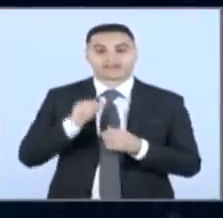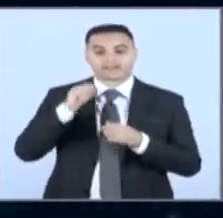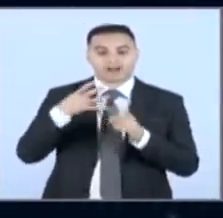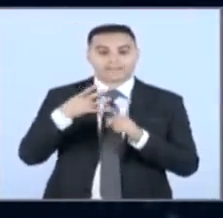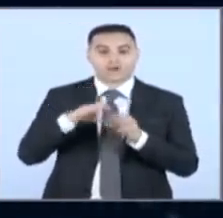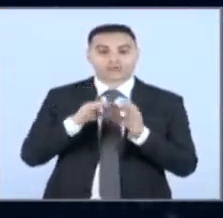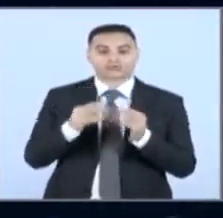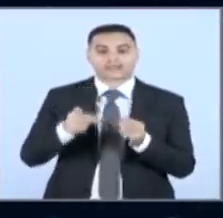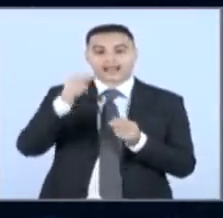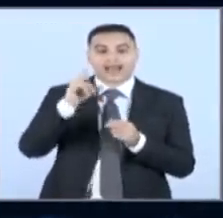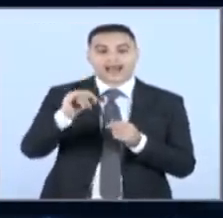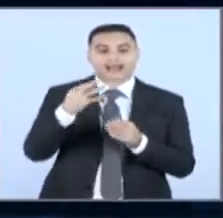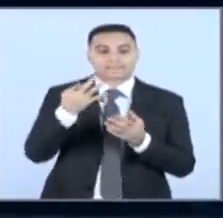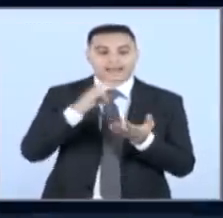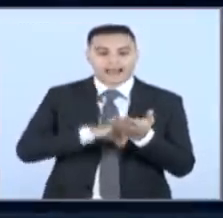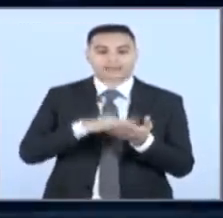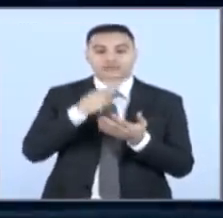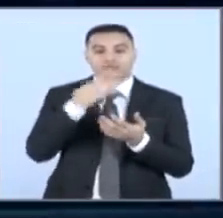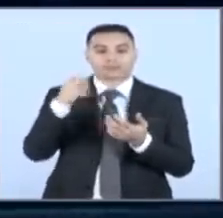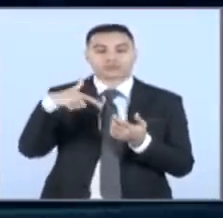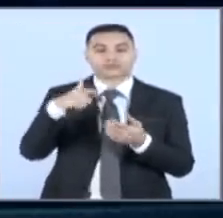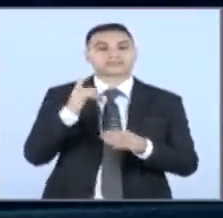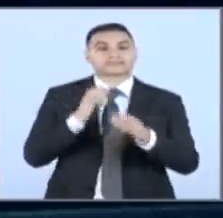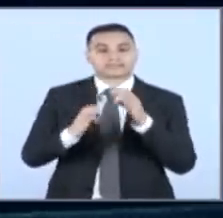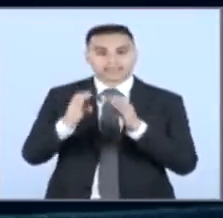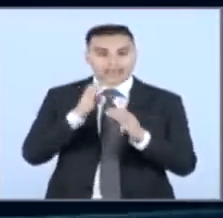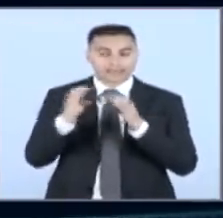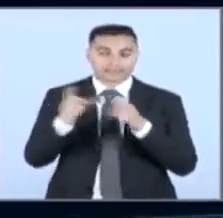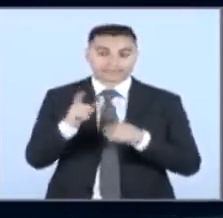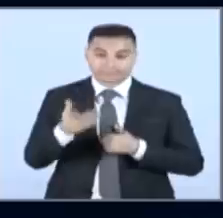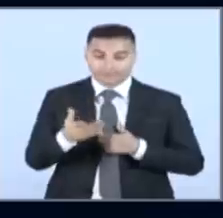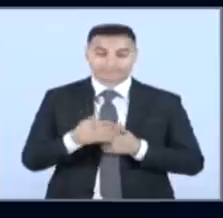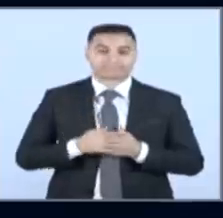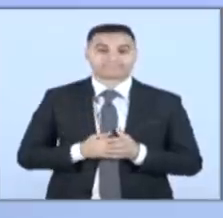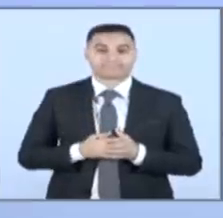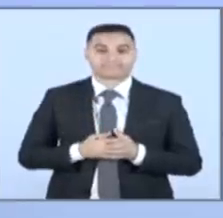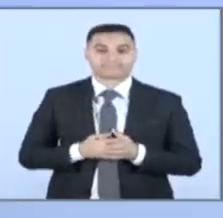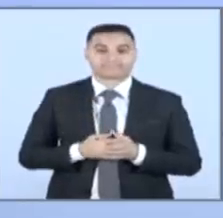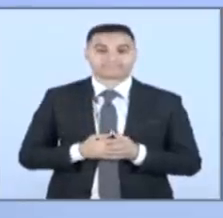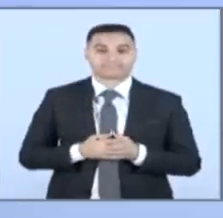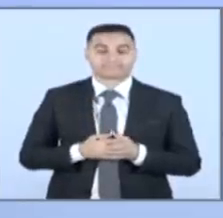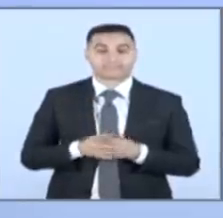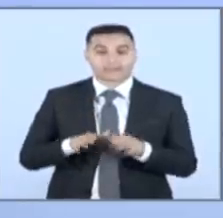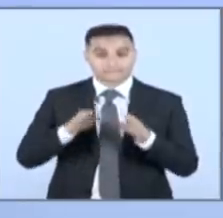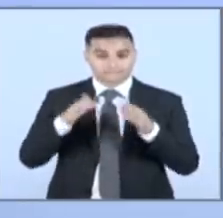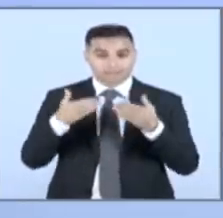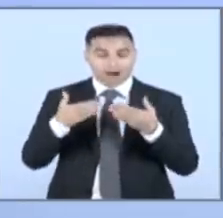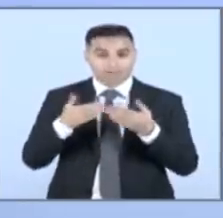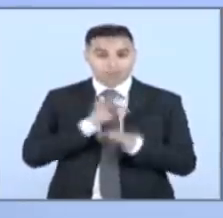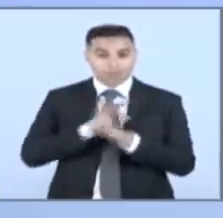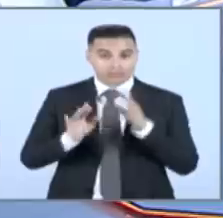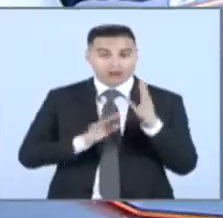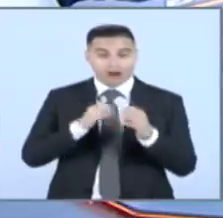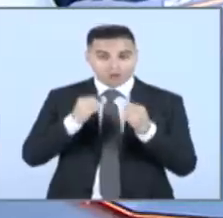المركز الرابع عائلة غانم 3 نقاط 360 نقطة إجابات صحيحة. مجموعة